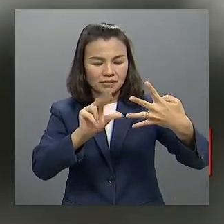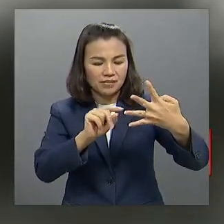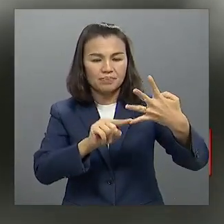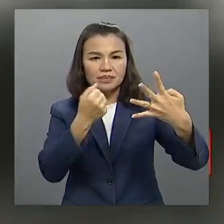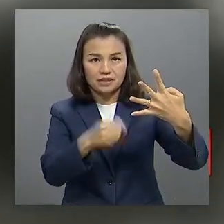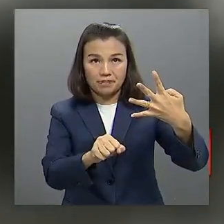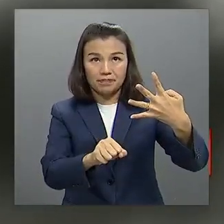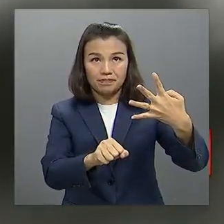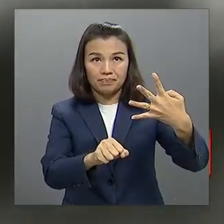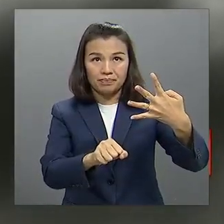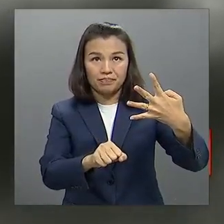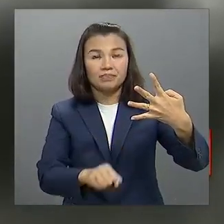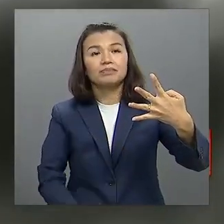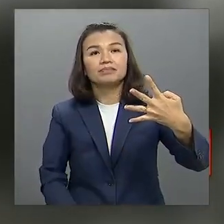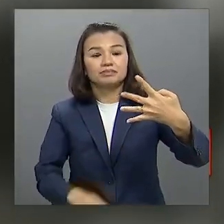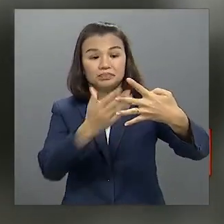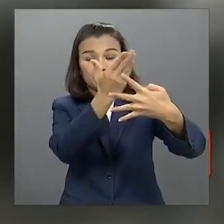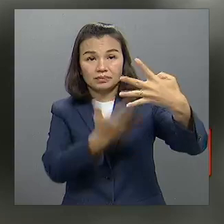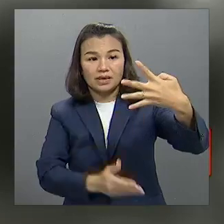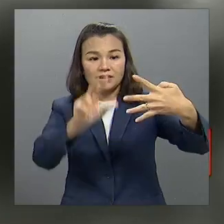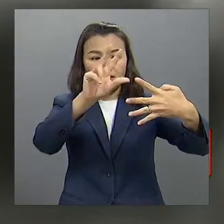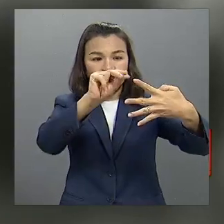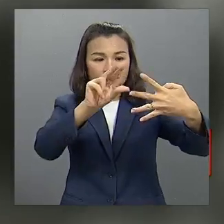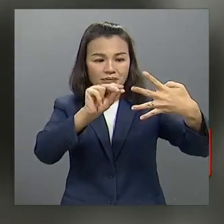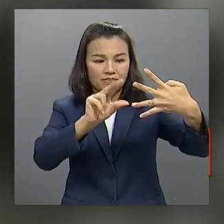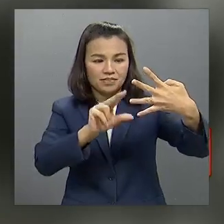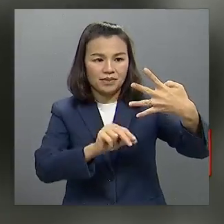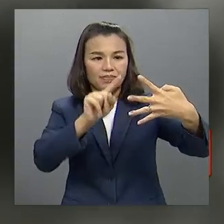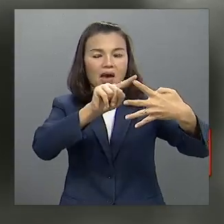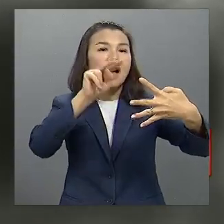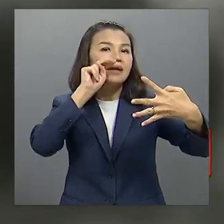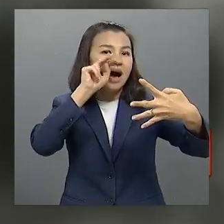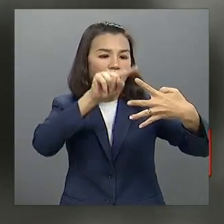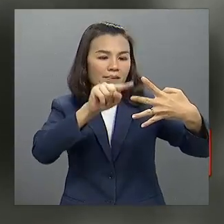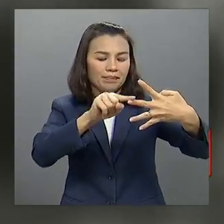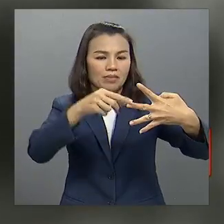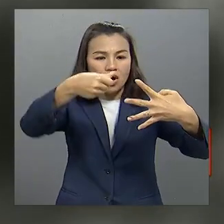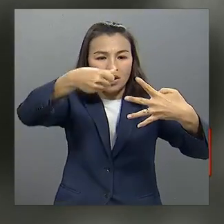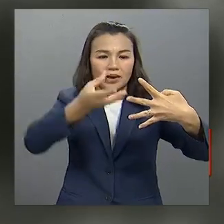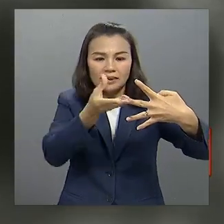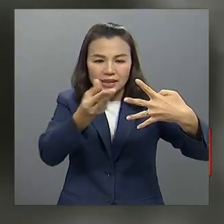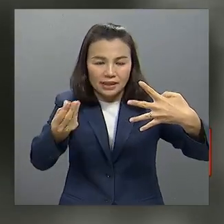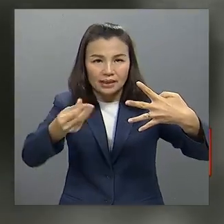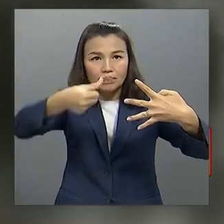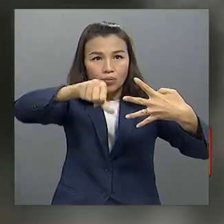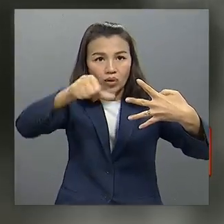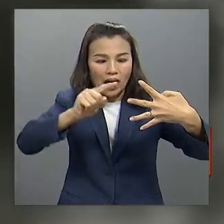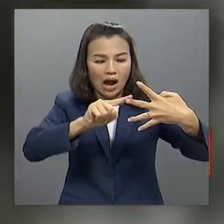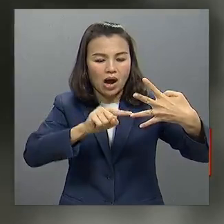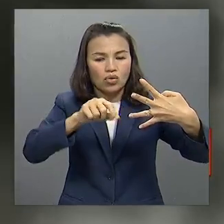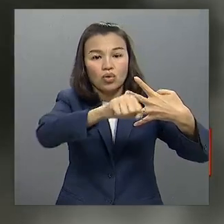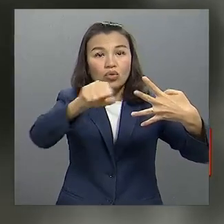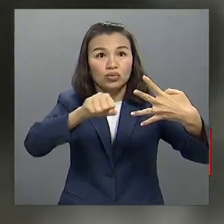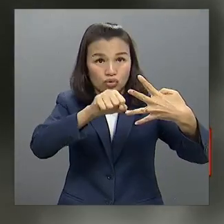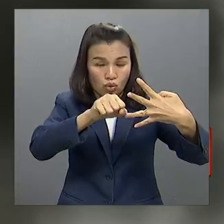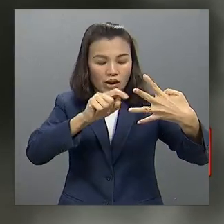30 30 30 10แปลว่าน้ำ30นา30สวน30แล้วก็บ้าน 10%